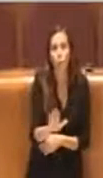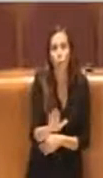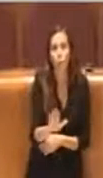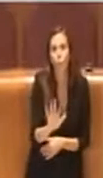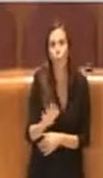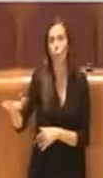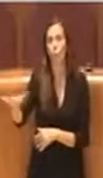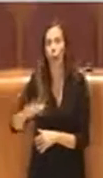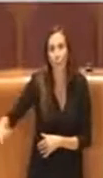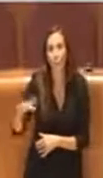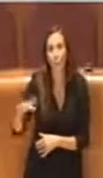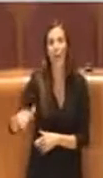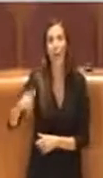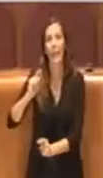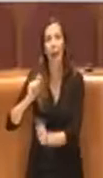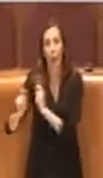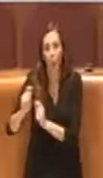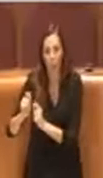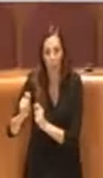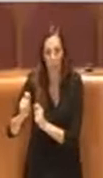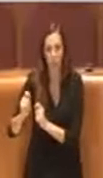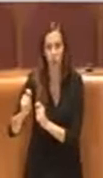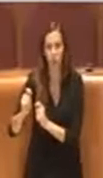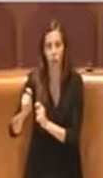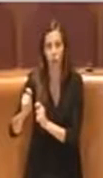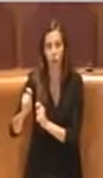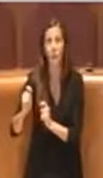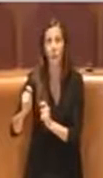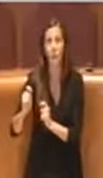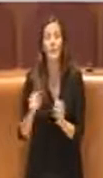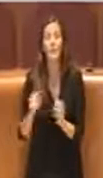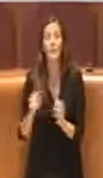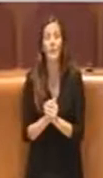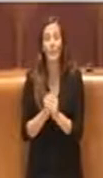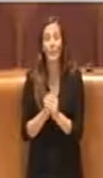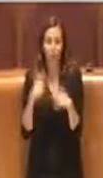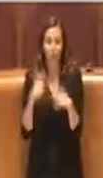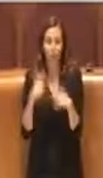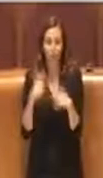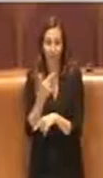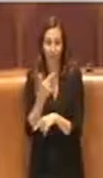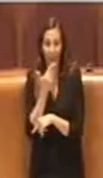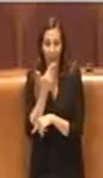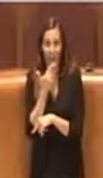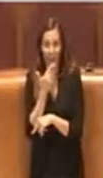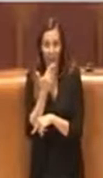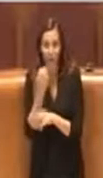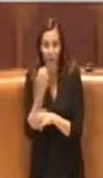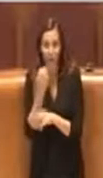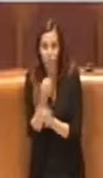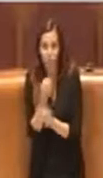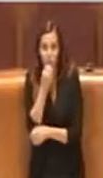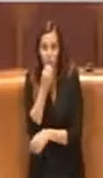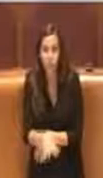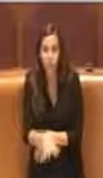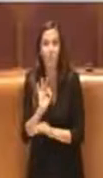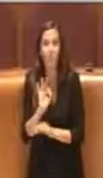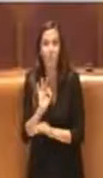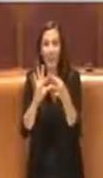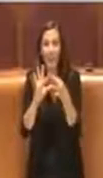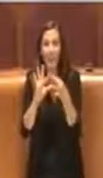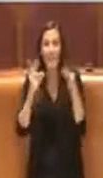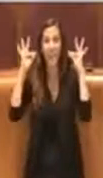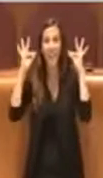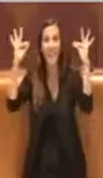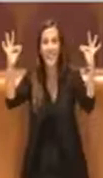e Commercio. Peraltro, tutto questo avviene in un'assenza vera e propria di una definizione di quello che